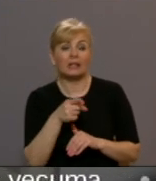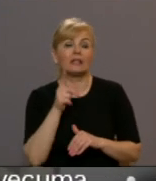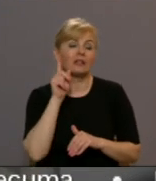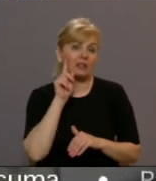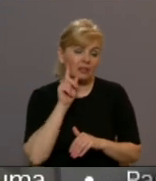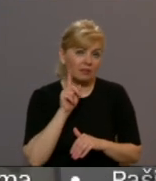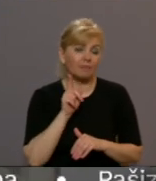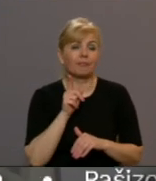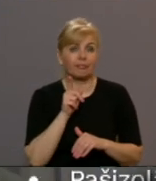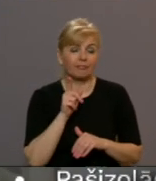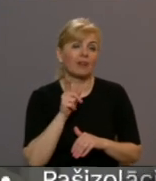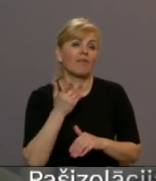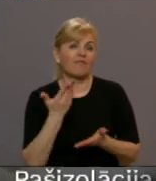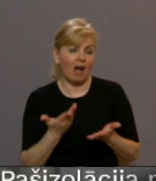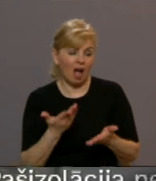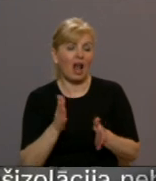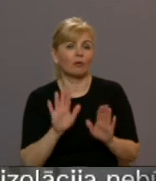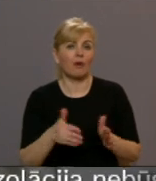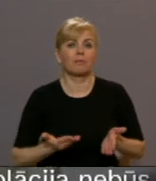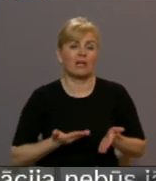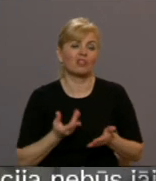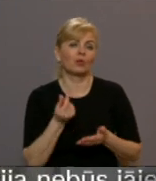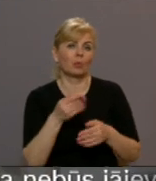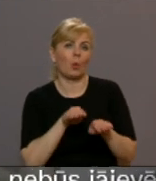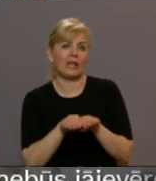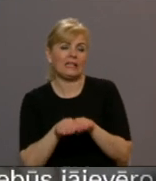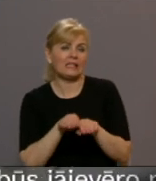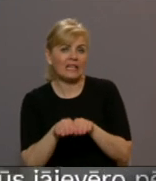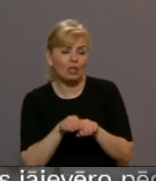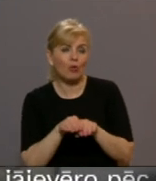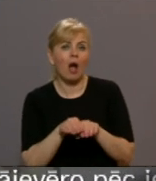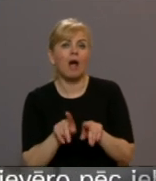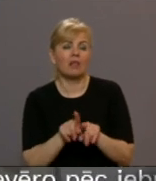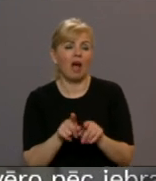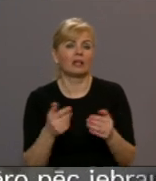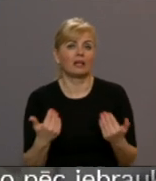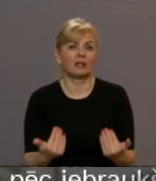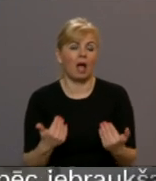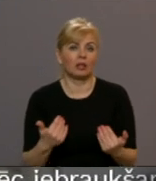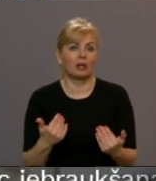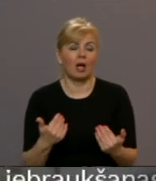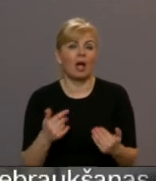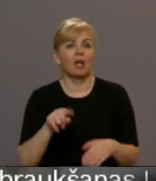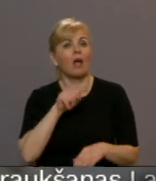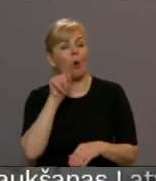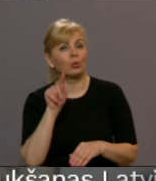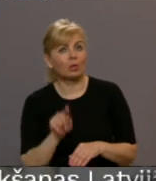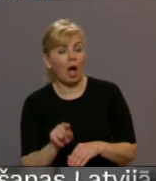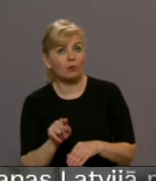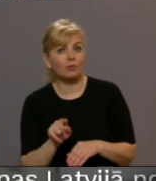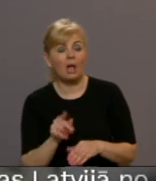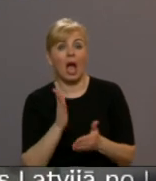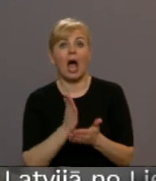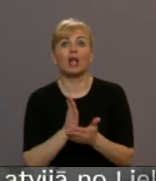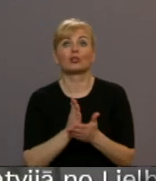zināmā mērā mēs varētu piedzīvot līdzīgu sižetu arī tagad. Jautājums ir par to, vai